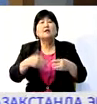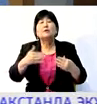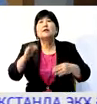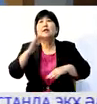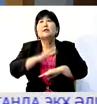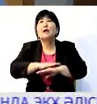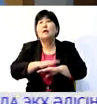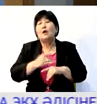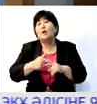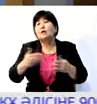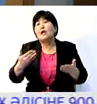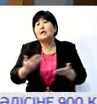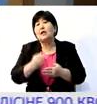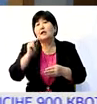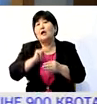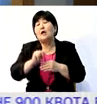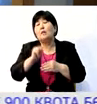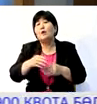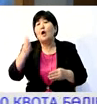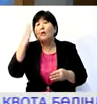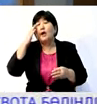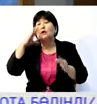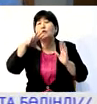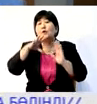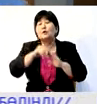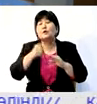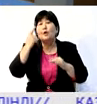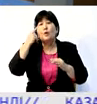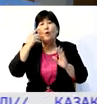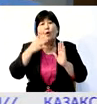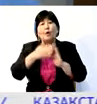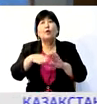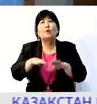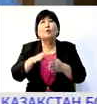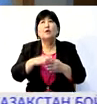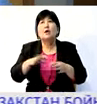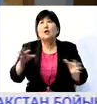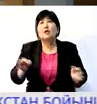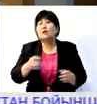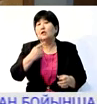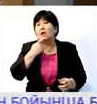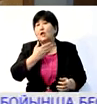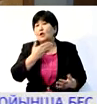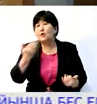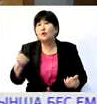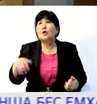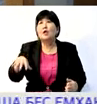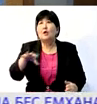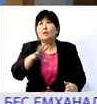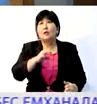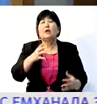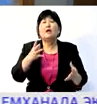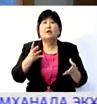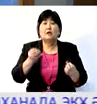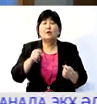сабақтармен осы жаңартылған білім беру мазмұнын салыстырмалы түрде өзім ұғып отырдым. Ешқандай да қиындығы жоқ екенін барлығы енді